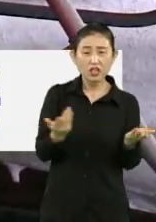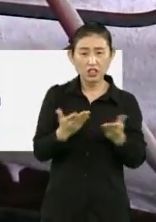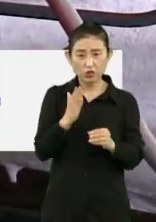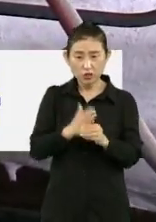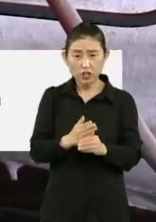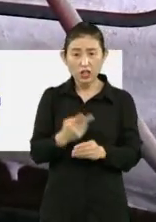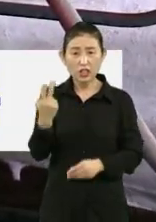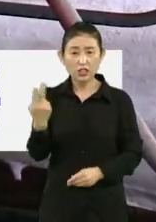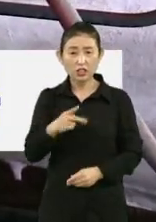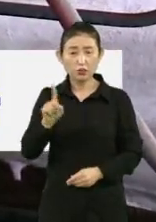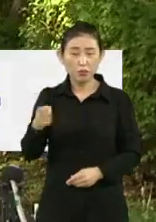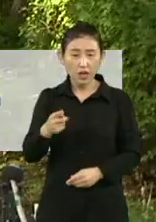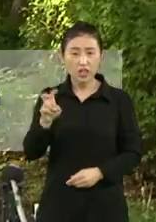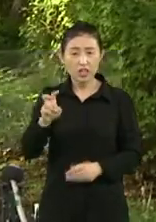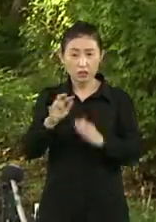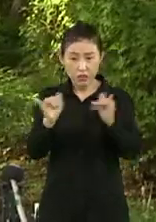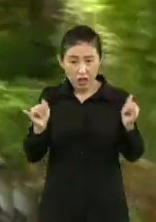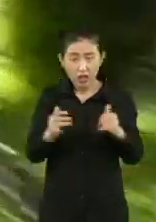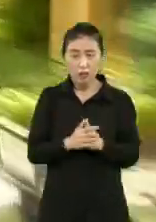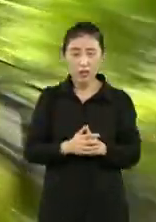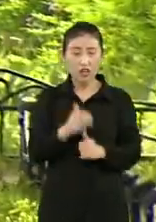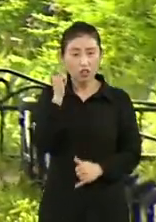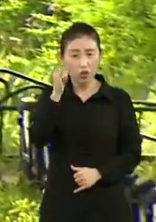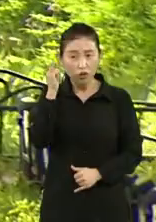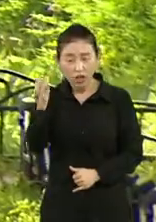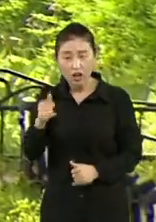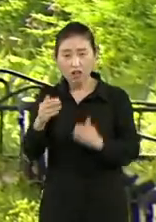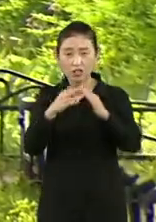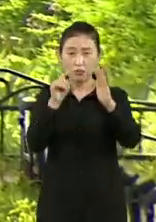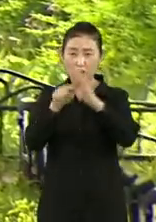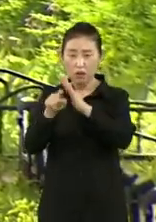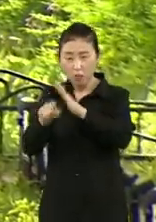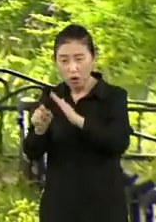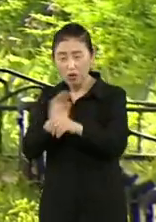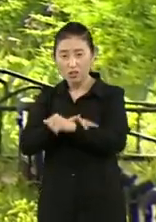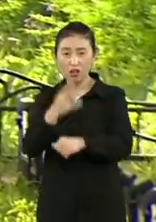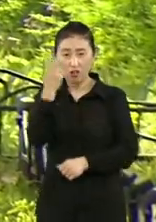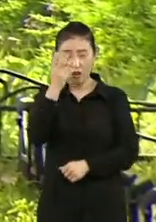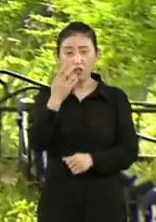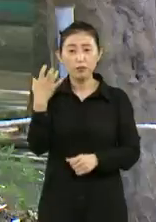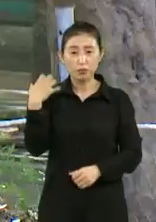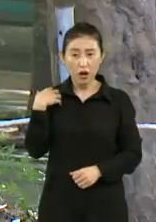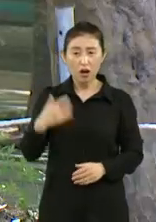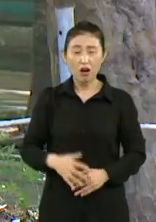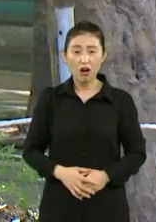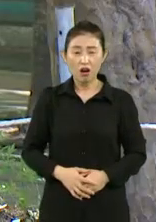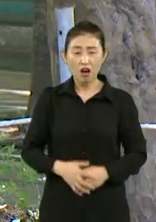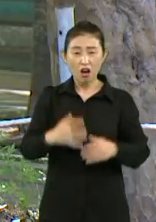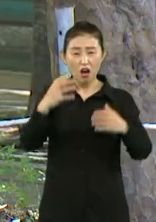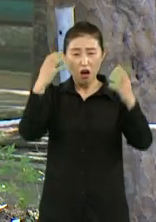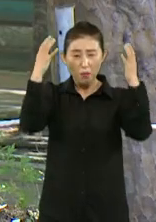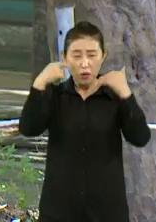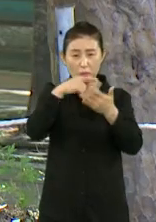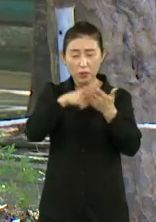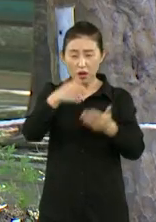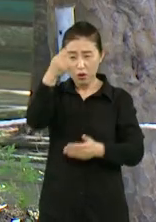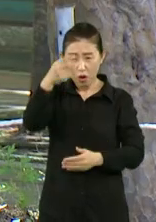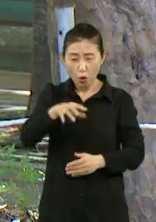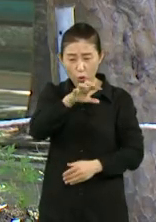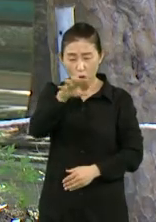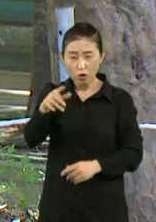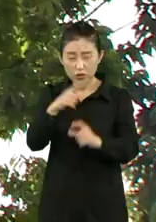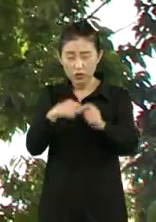재난도우미 2,101명이 방문과 전화 등 취약계층 건강관리에 나섰고 폭염 피해 취약지역 순찰도